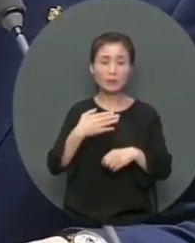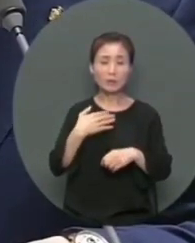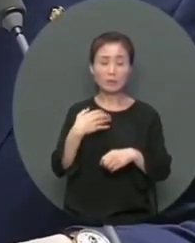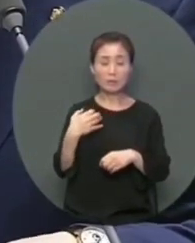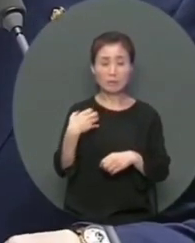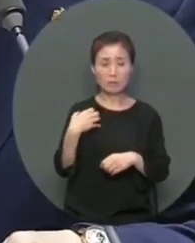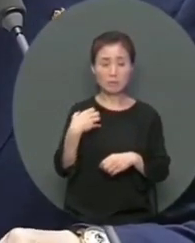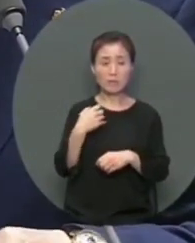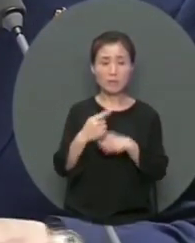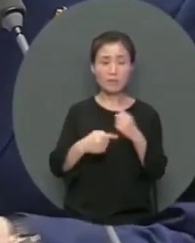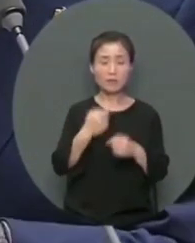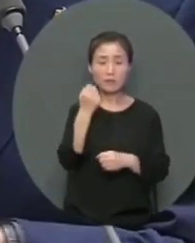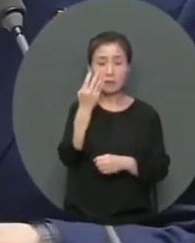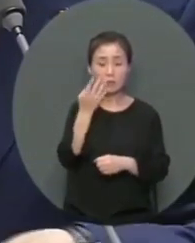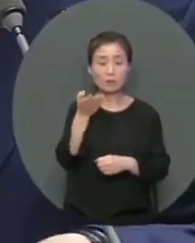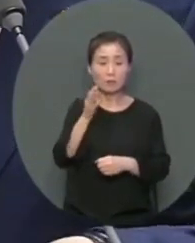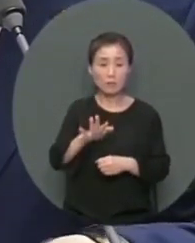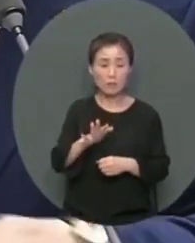적 있습니까?